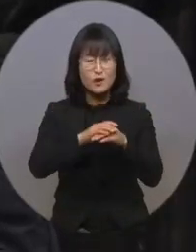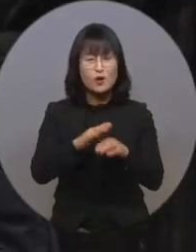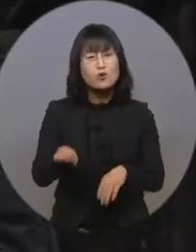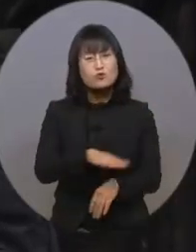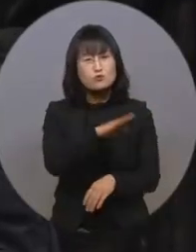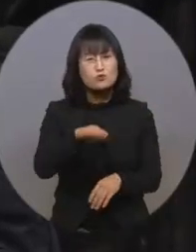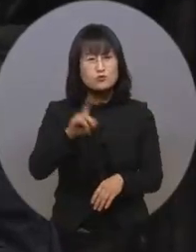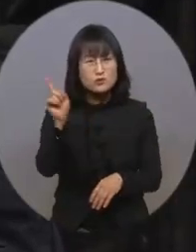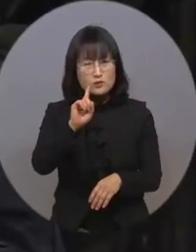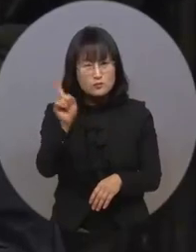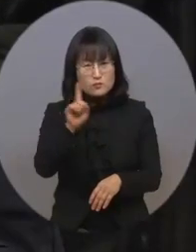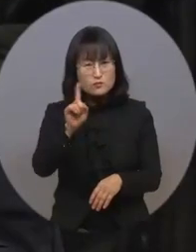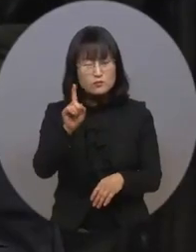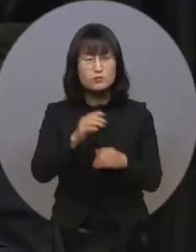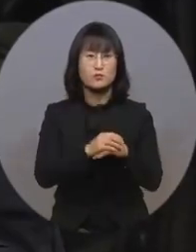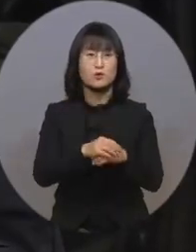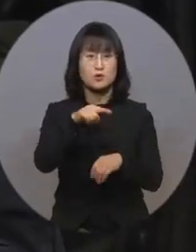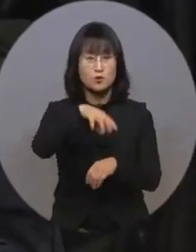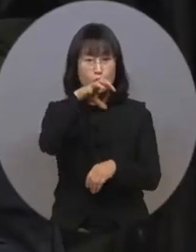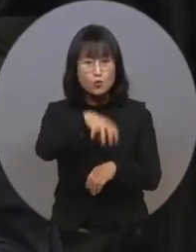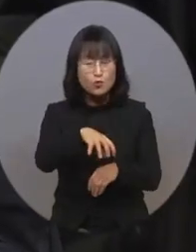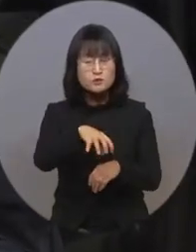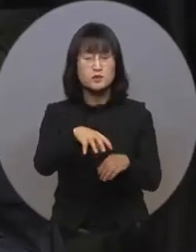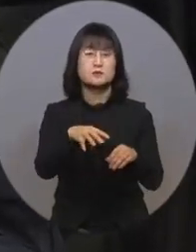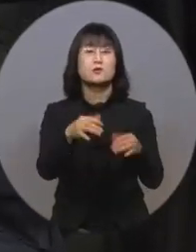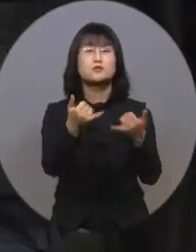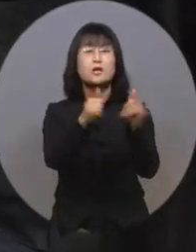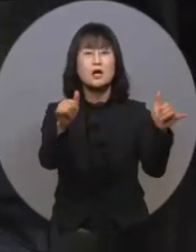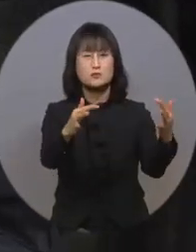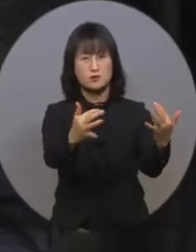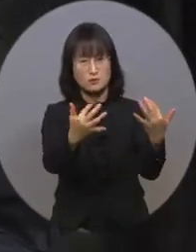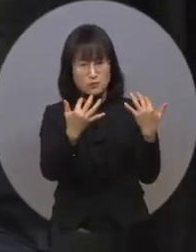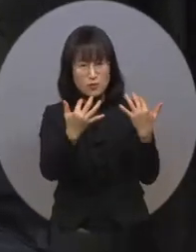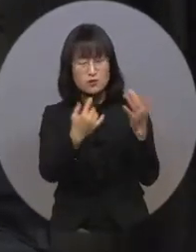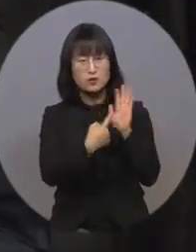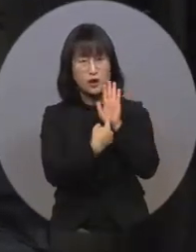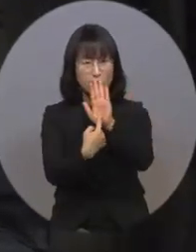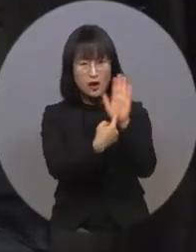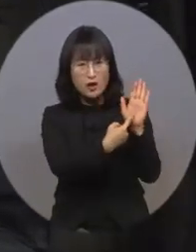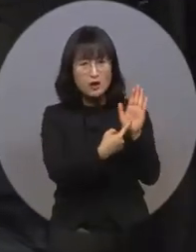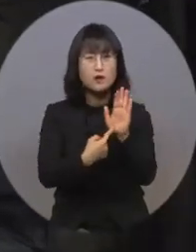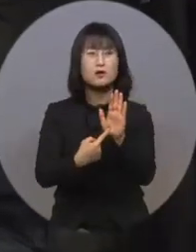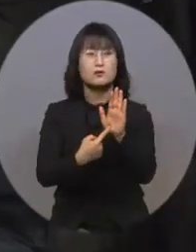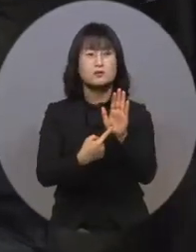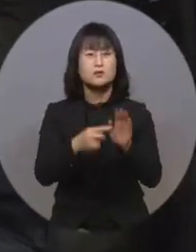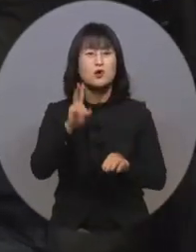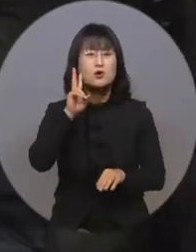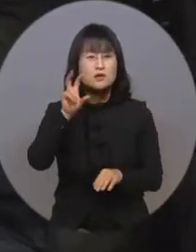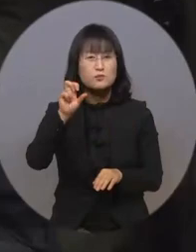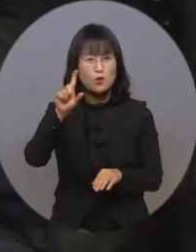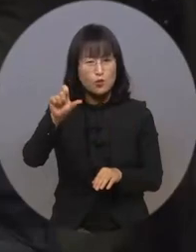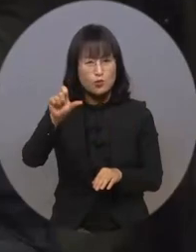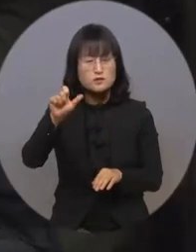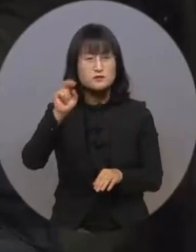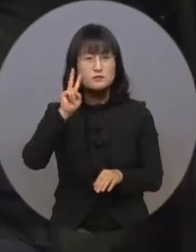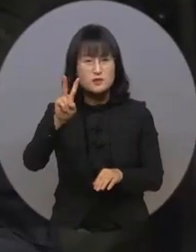저희는 이곳에서 시민들에게 알리는 시민 선전전을 252일을